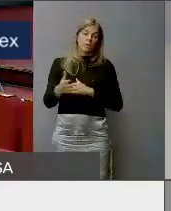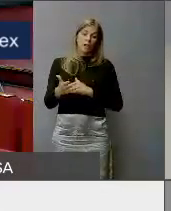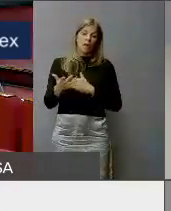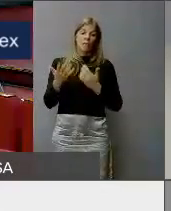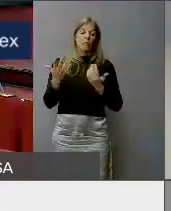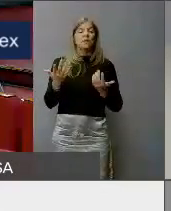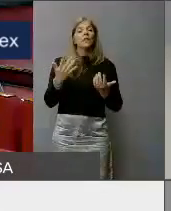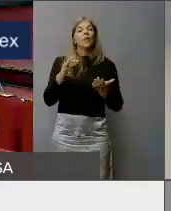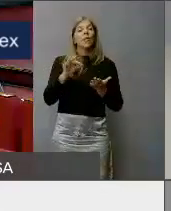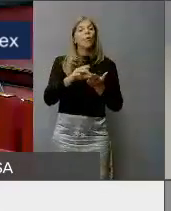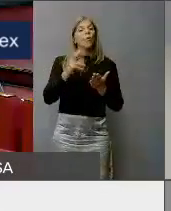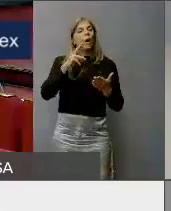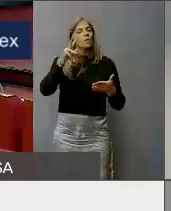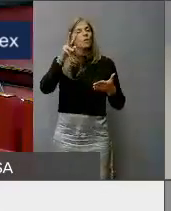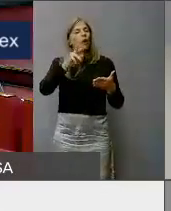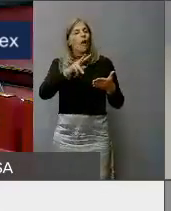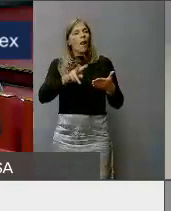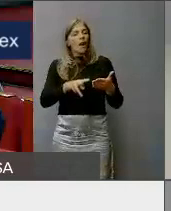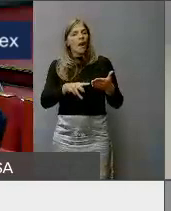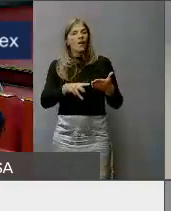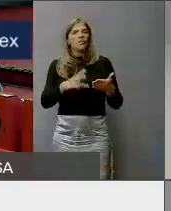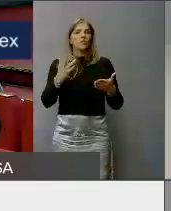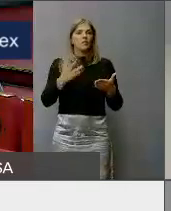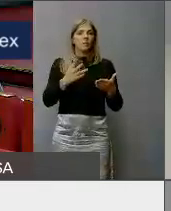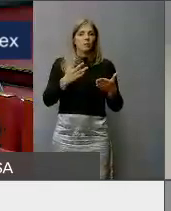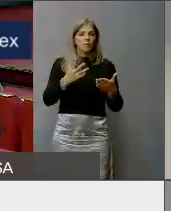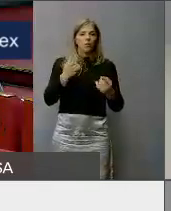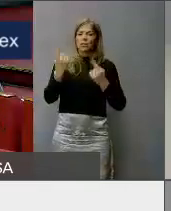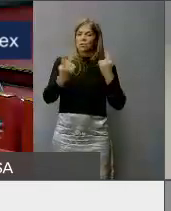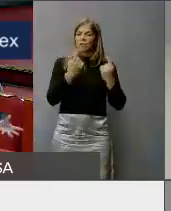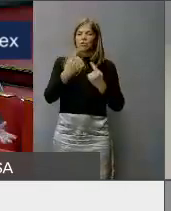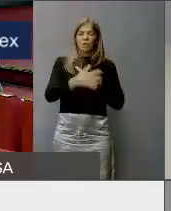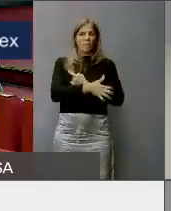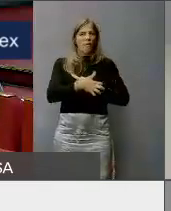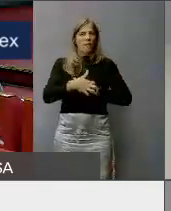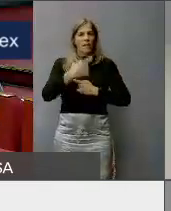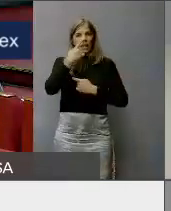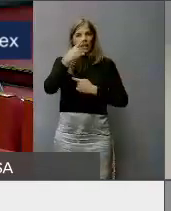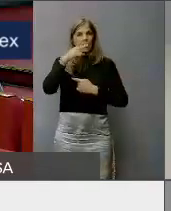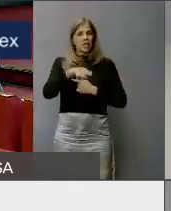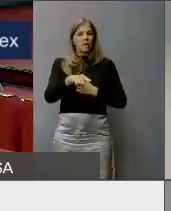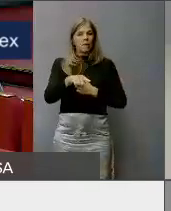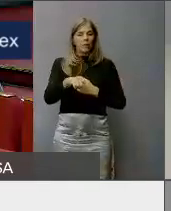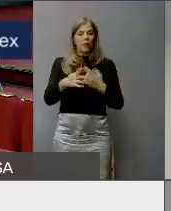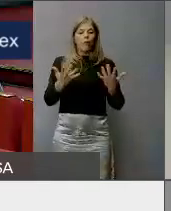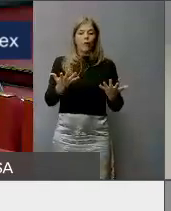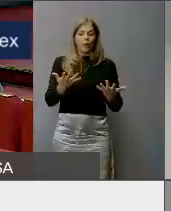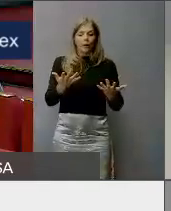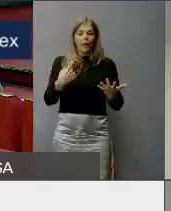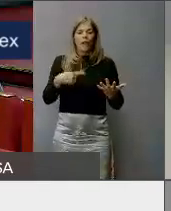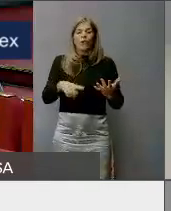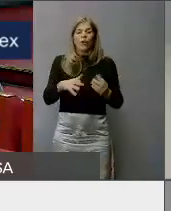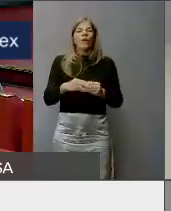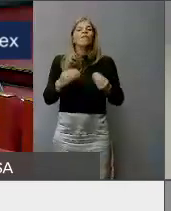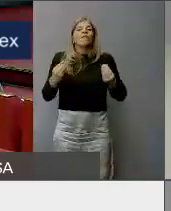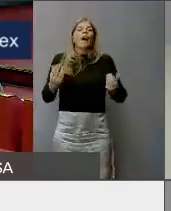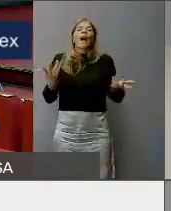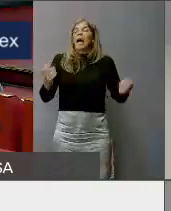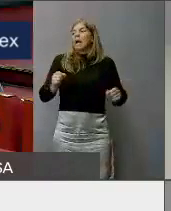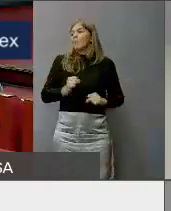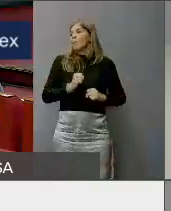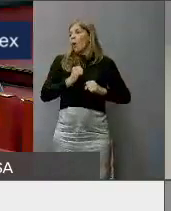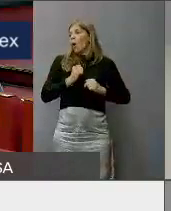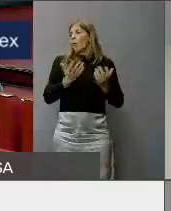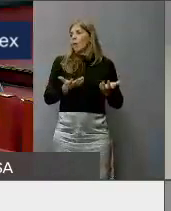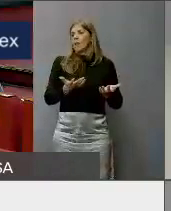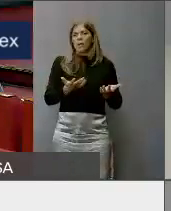si leggono delle rappresentazioni diciamo di povertà di questo tipo ora dice zio e cosa si fa poverini no guardate